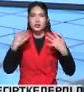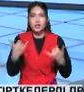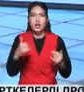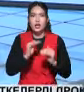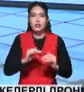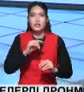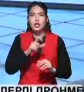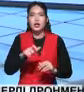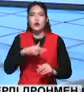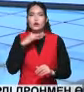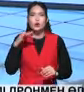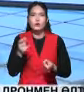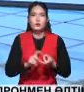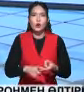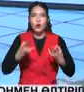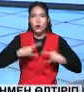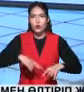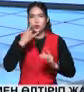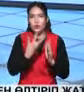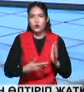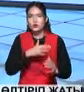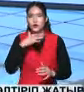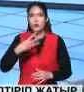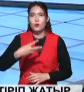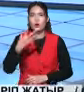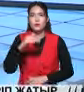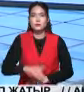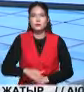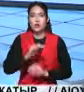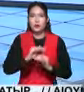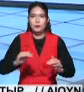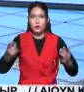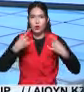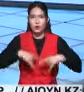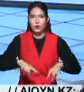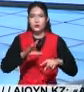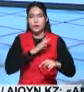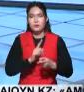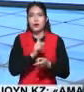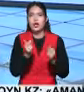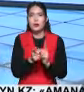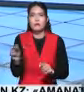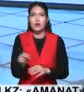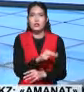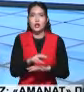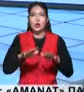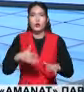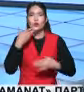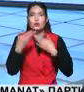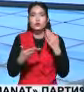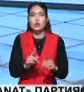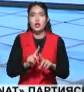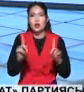халықтың көбеюіне байланысты туу көрсеткіші артып, былтыр 35 мыңға жуық бала дүниеге келді. Сәйкесінше тәрбие орнына сұраныс